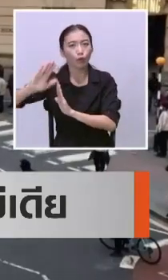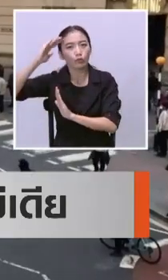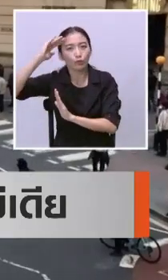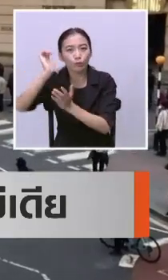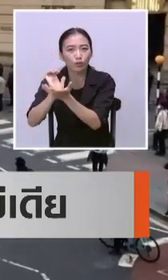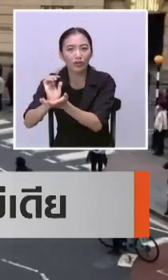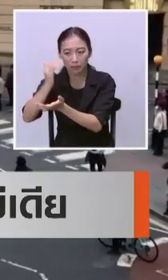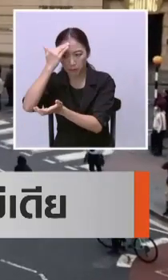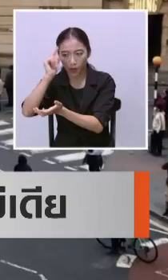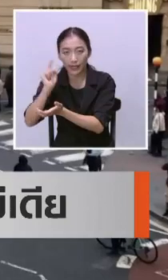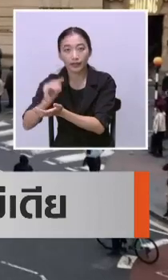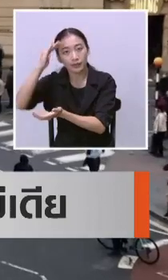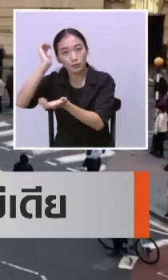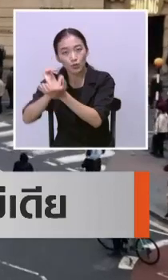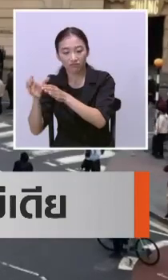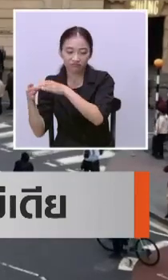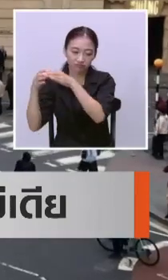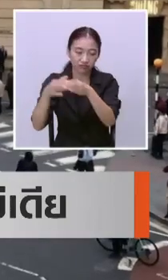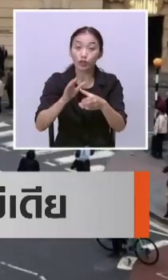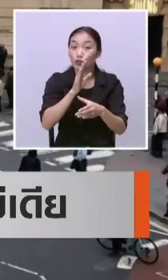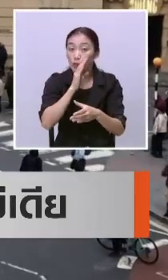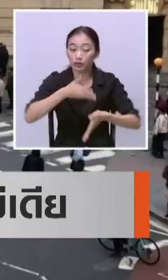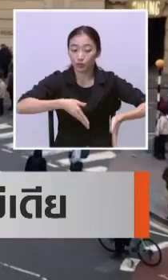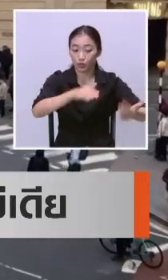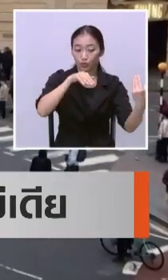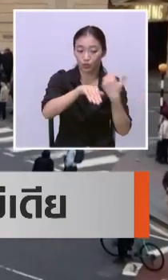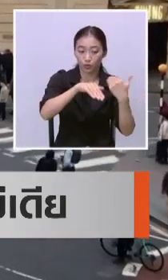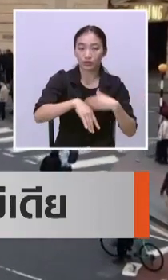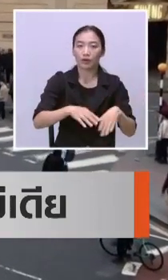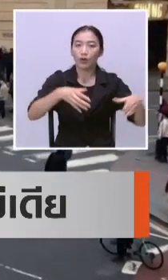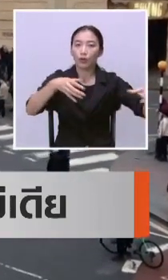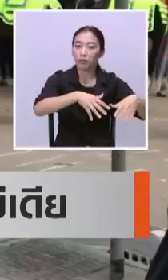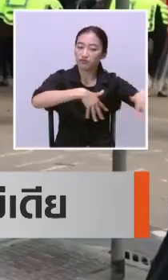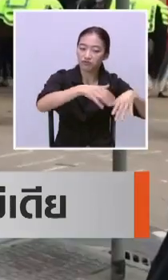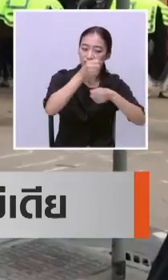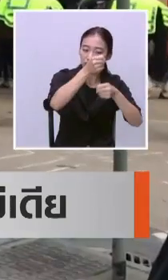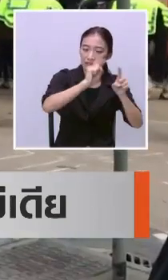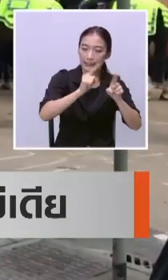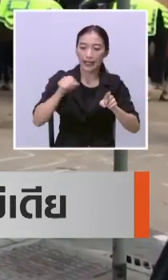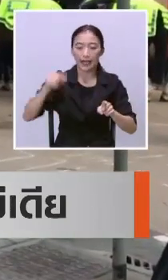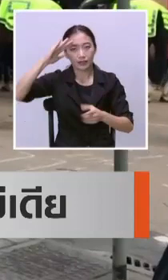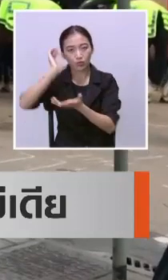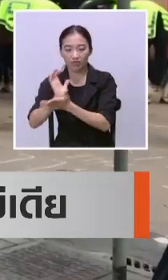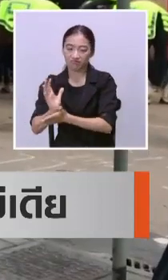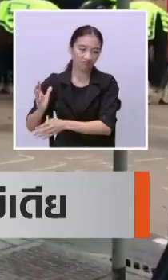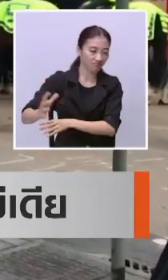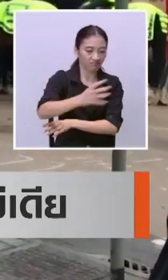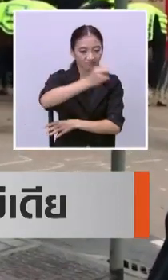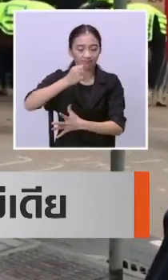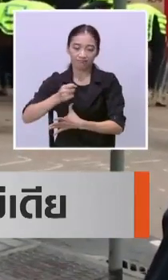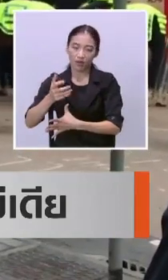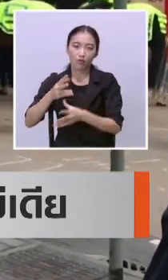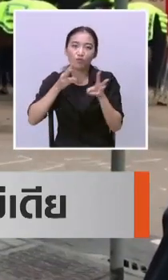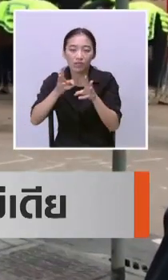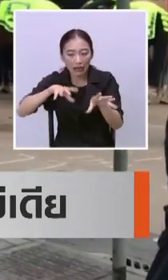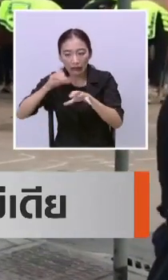าจเจ้าหน้าที่ในการจัดการกับกลุ่มผู้ประท้วงบนถนนจำกัดเวลาและเสียงซึ่งขณะนี้อยู่ระหว่างการพิจารณาของทางส